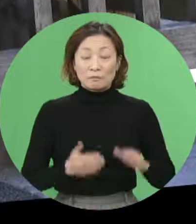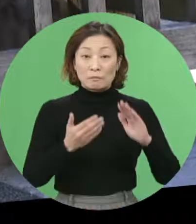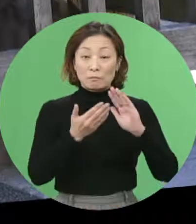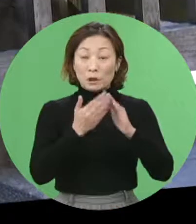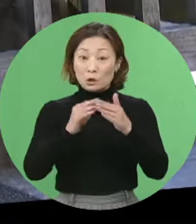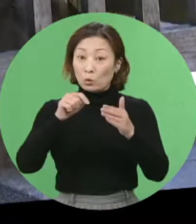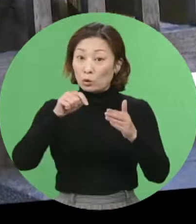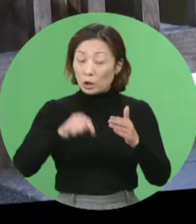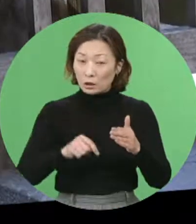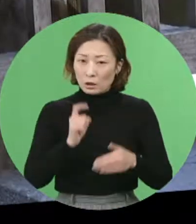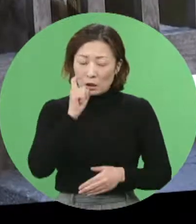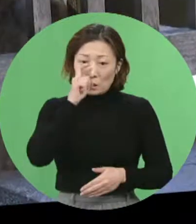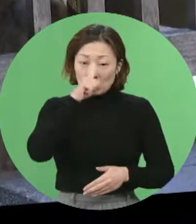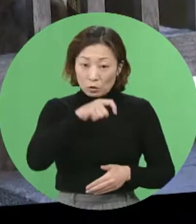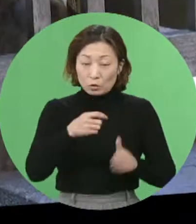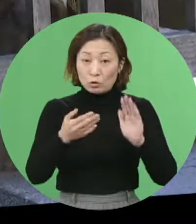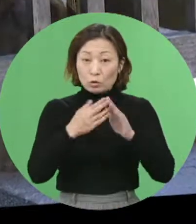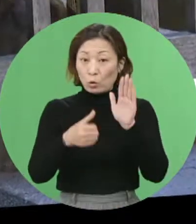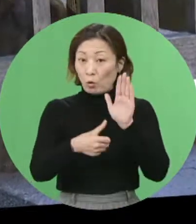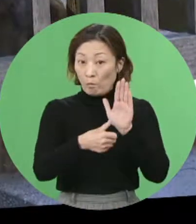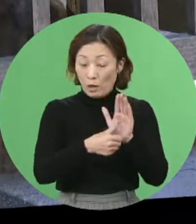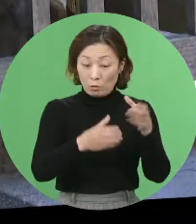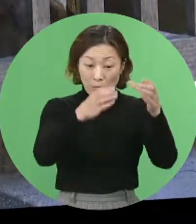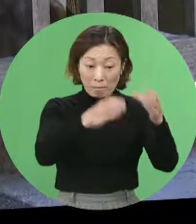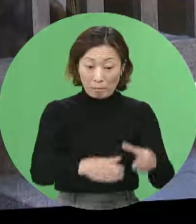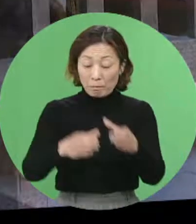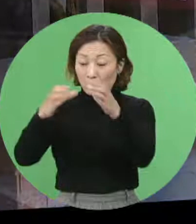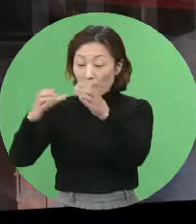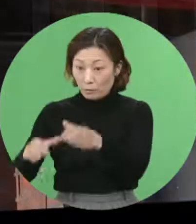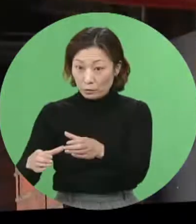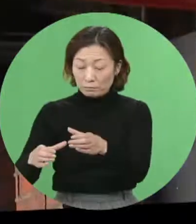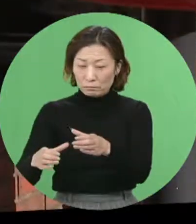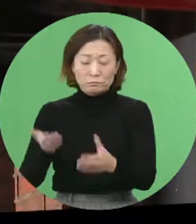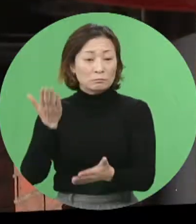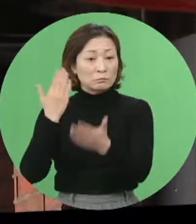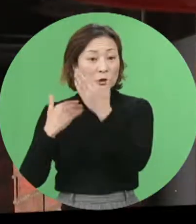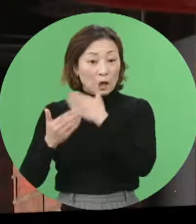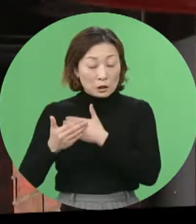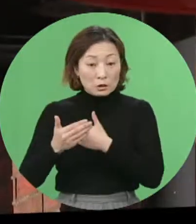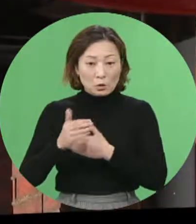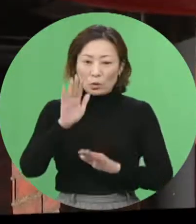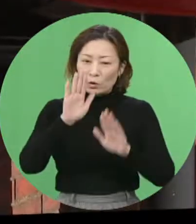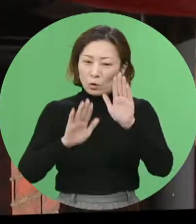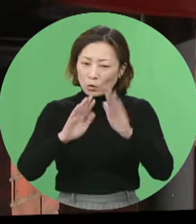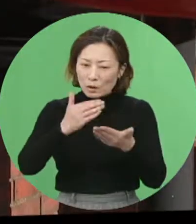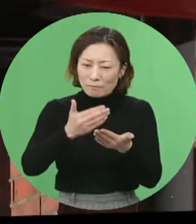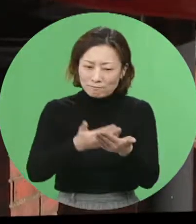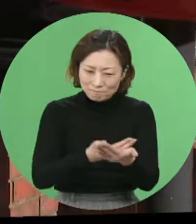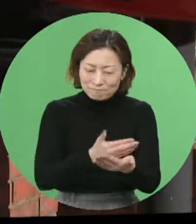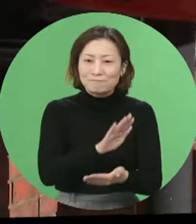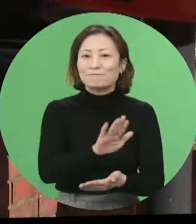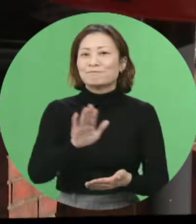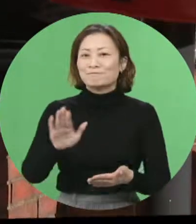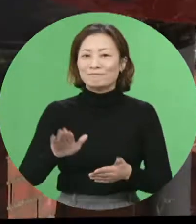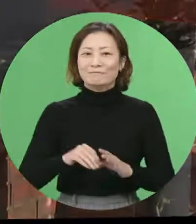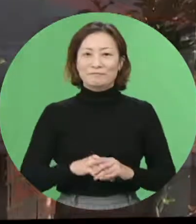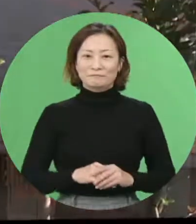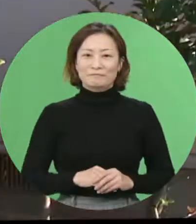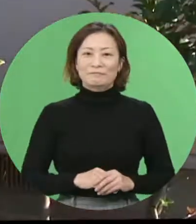町には旧町名の標柱が立ち、当時の面影がひっそりと佇んでいます。